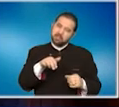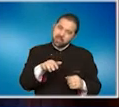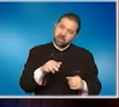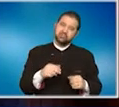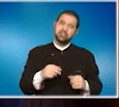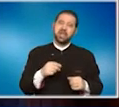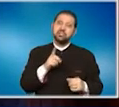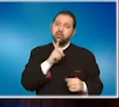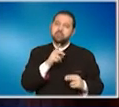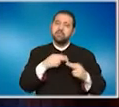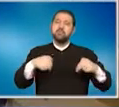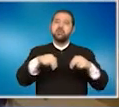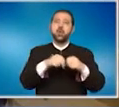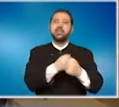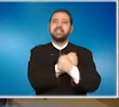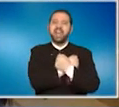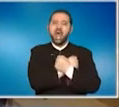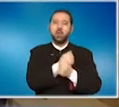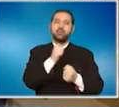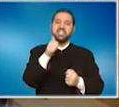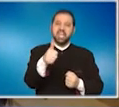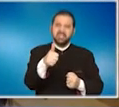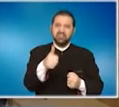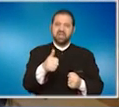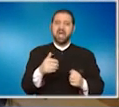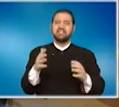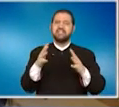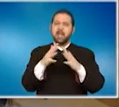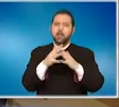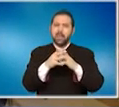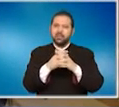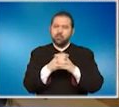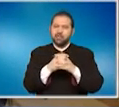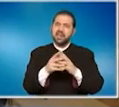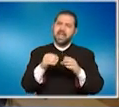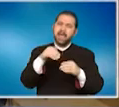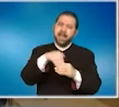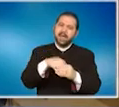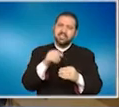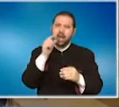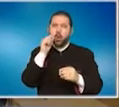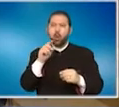față nevoie de ceva care să-ți arate că de fapt